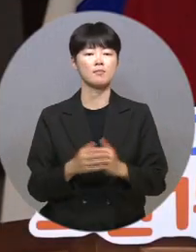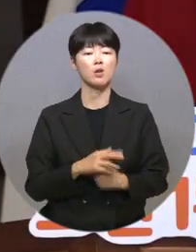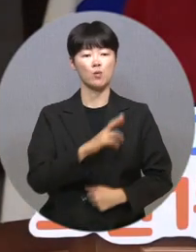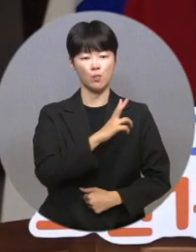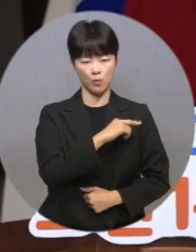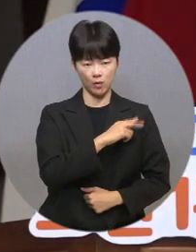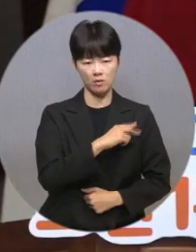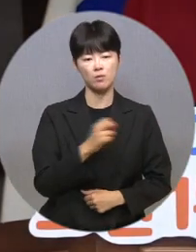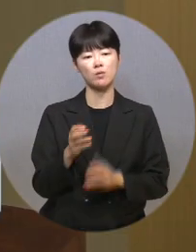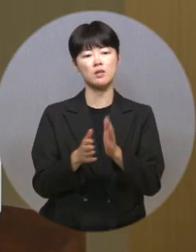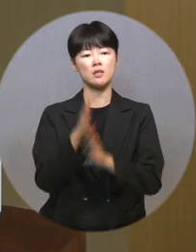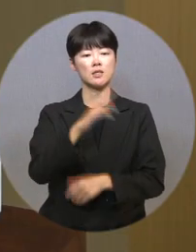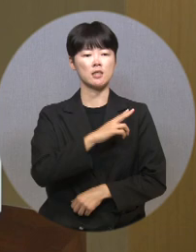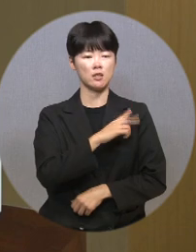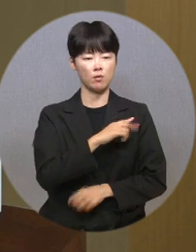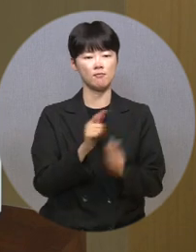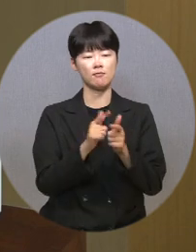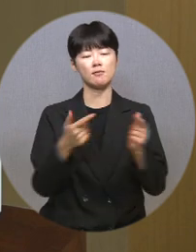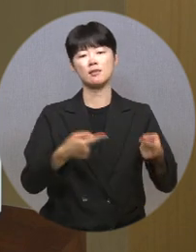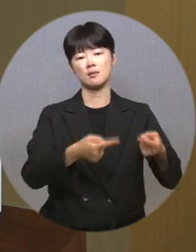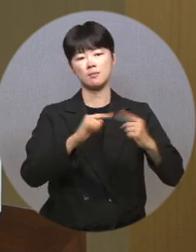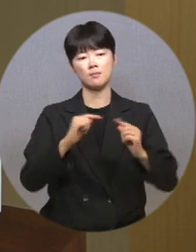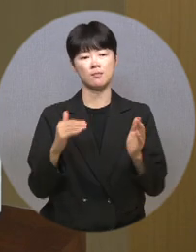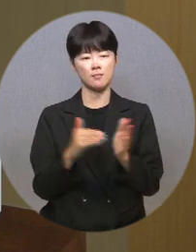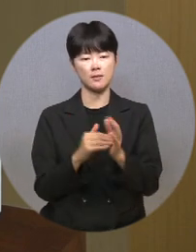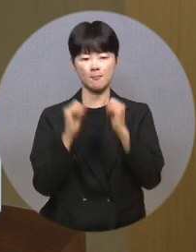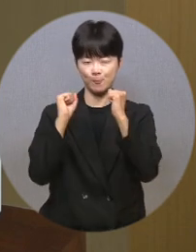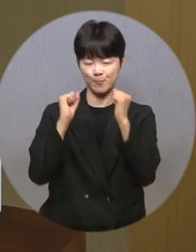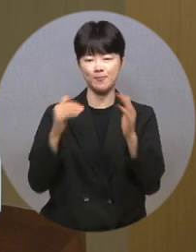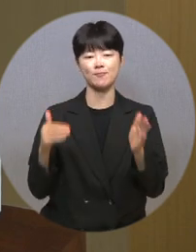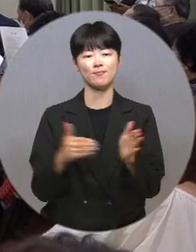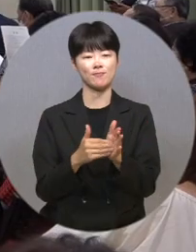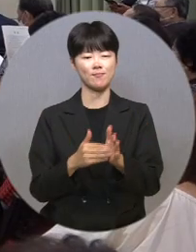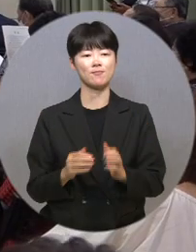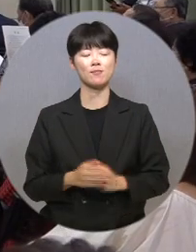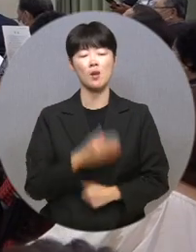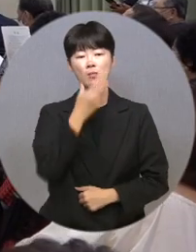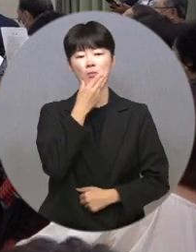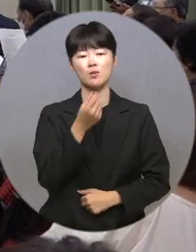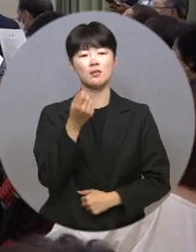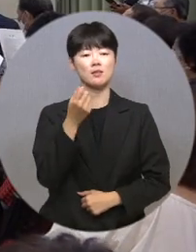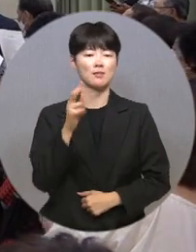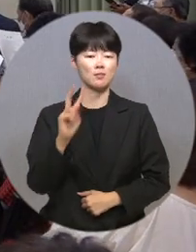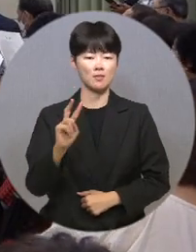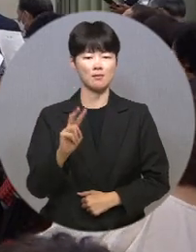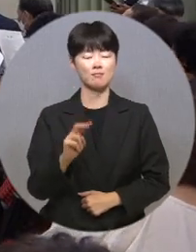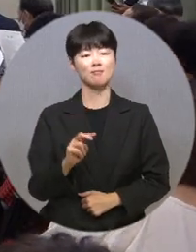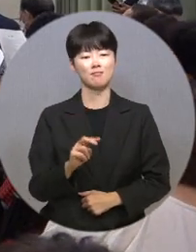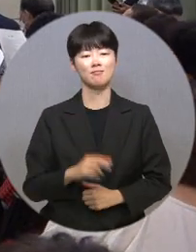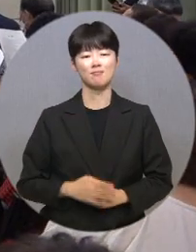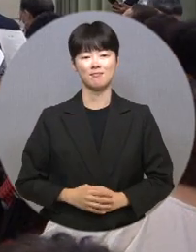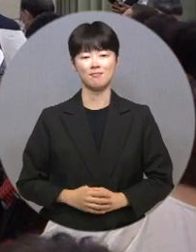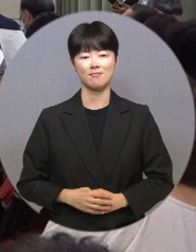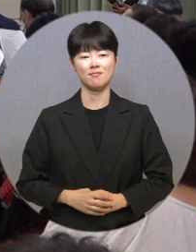등 주요 인사들도 참여해 주민들을 응원했습니다. 복지TV 경기방송